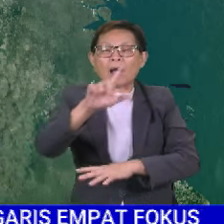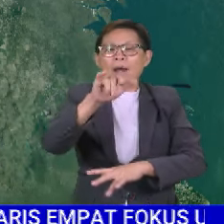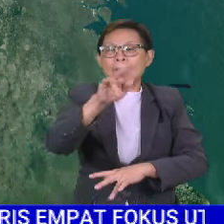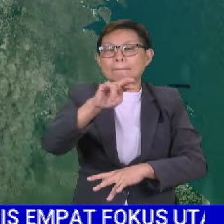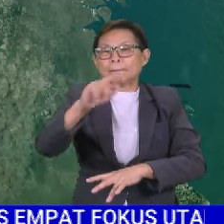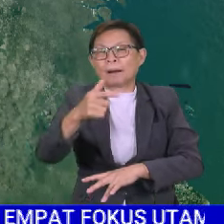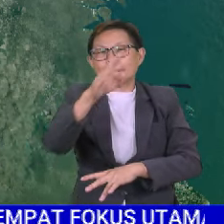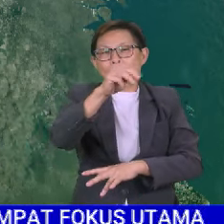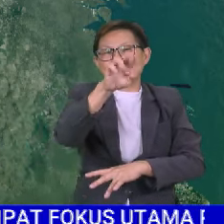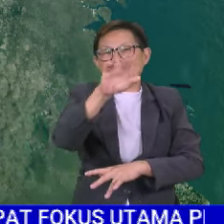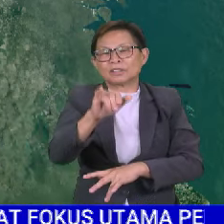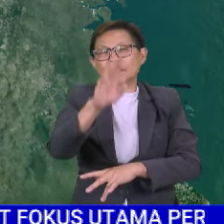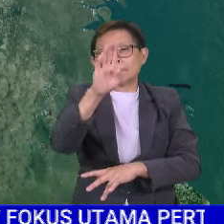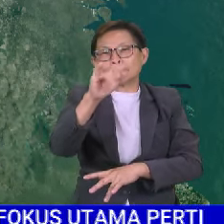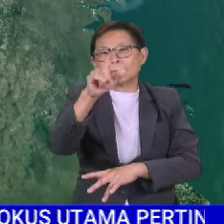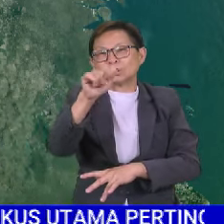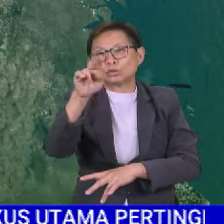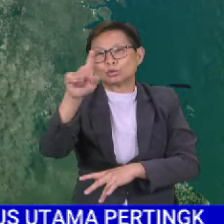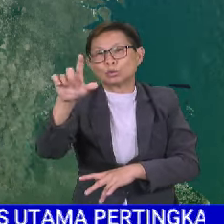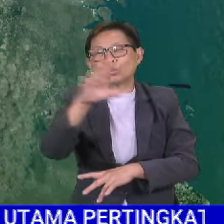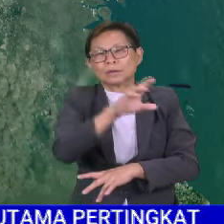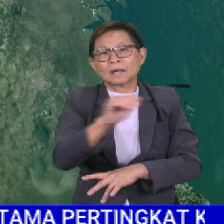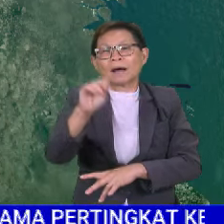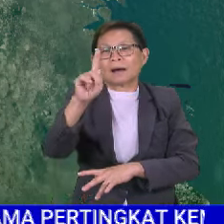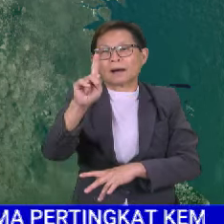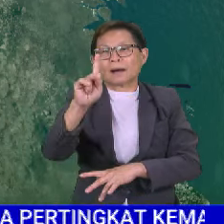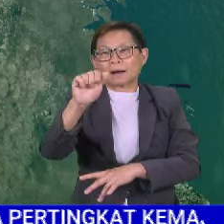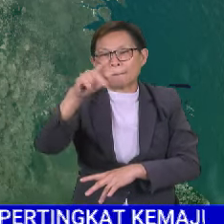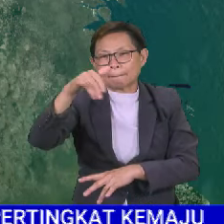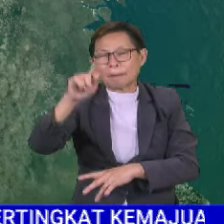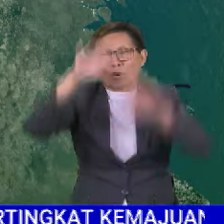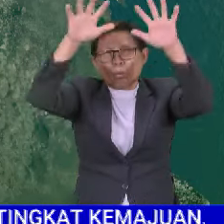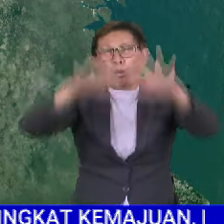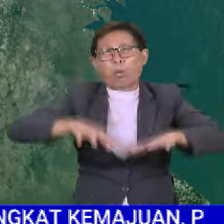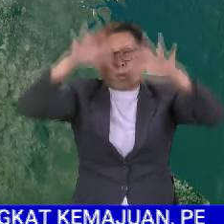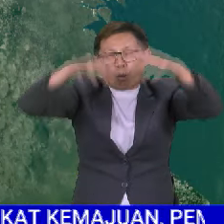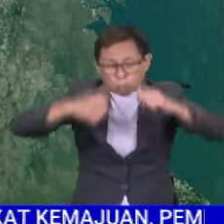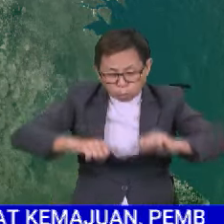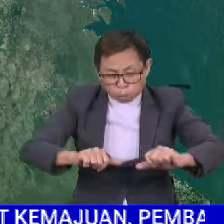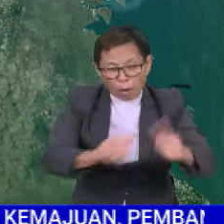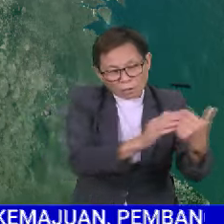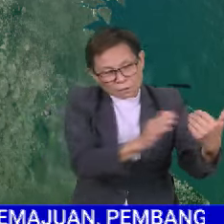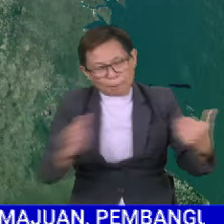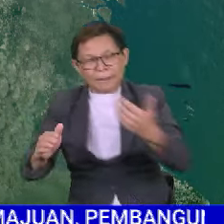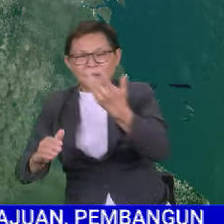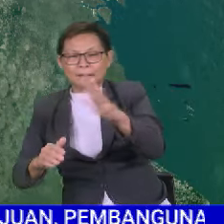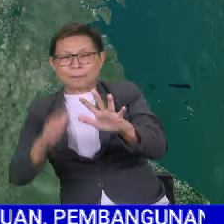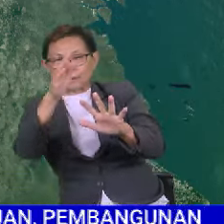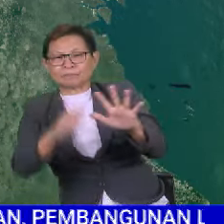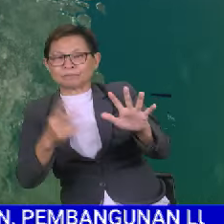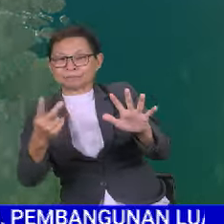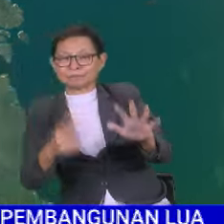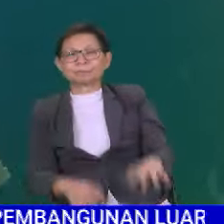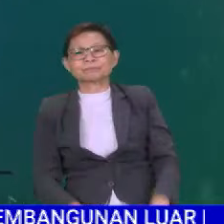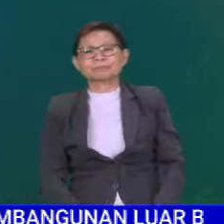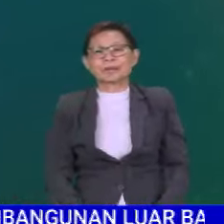Limbang, Miri, Bintulu dan juga Kapit, di mana hujan lebat dijangka akan berterusan sehinggalah 15 Februari nanti.